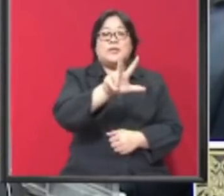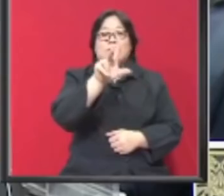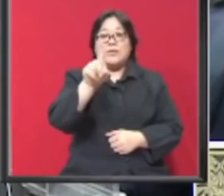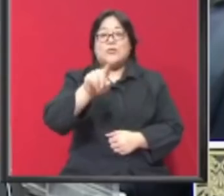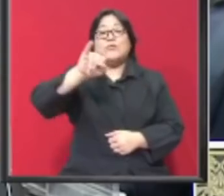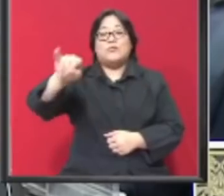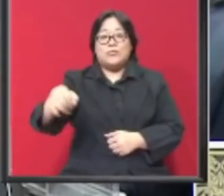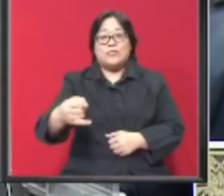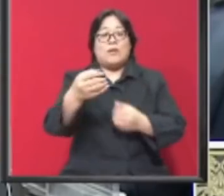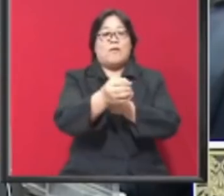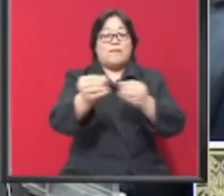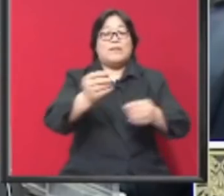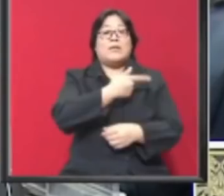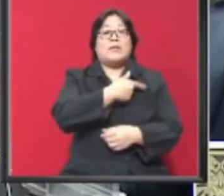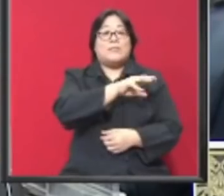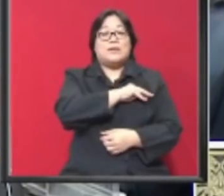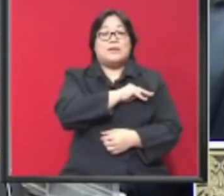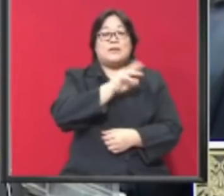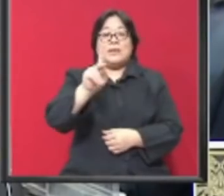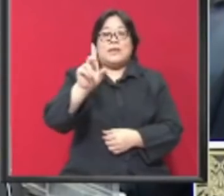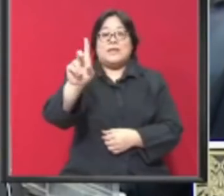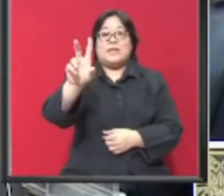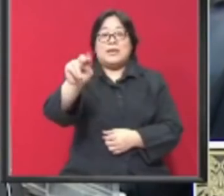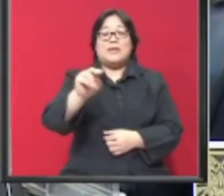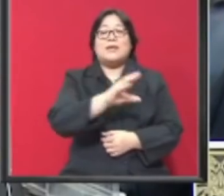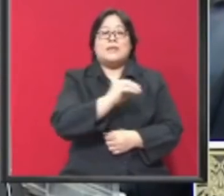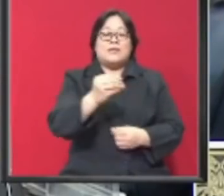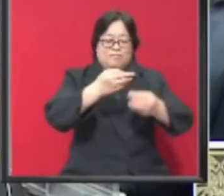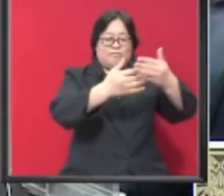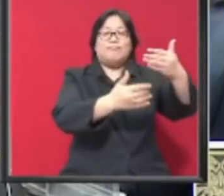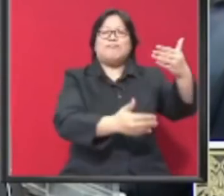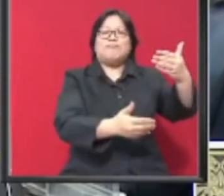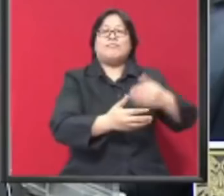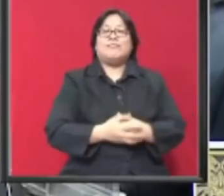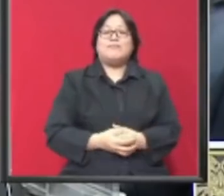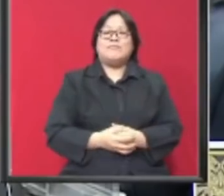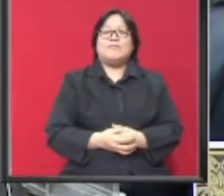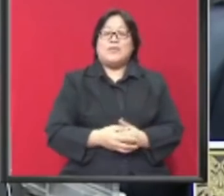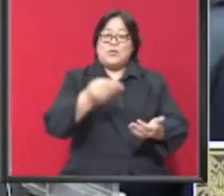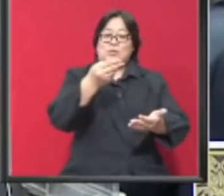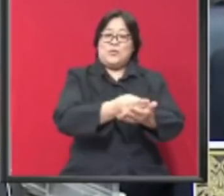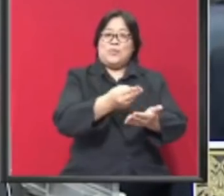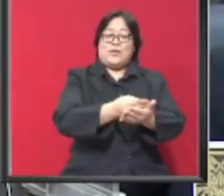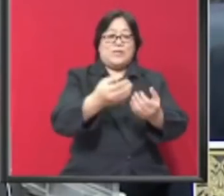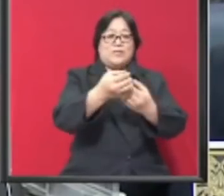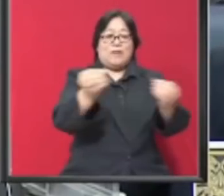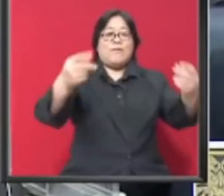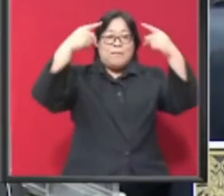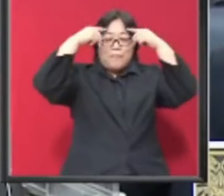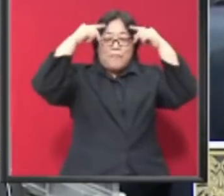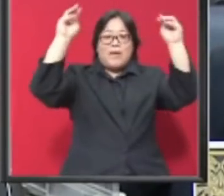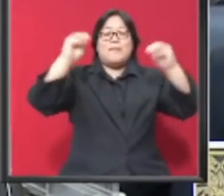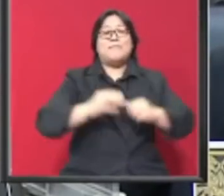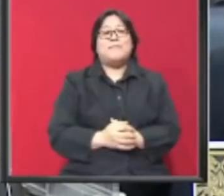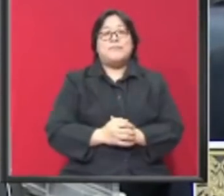231 juta pejabat Kementerian Dalam Negeri dan banyak lagi runtuhkan jabatan Perdana